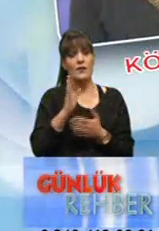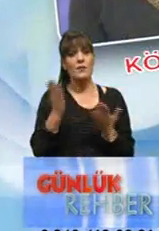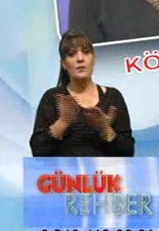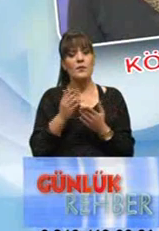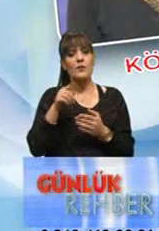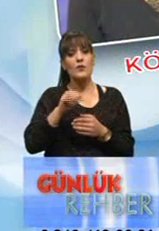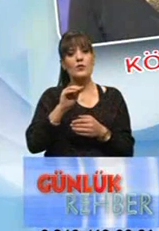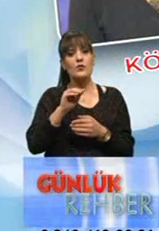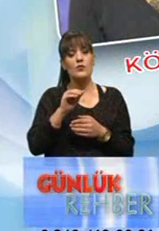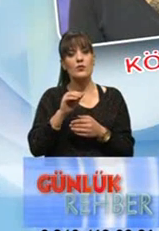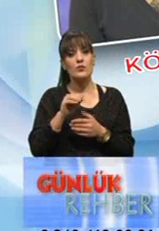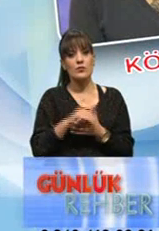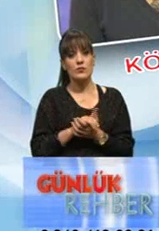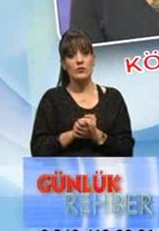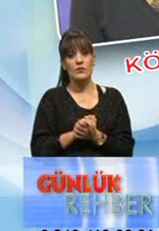Peki çocukları da...